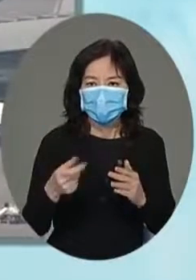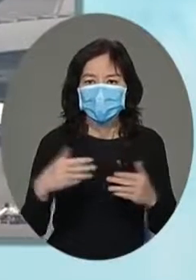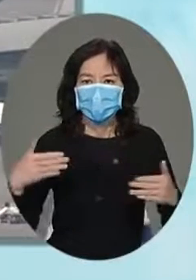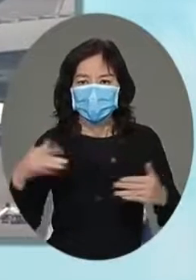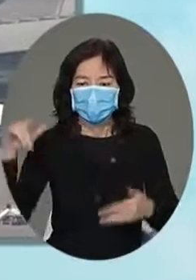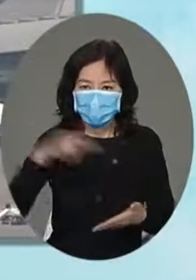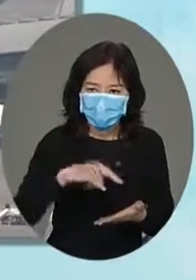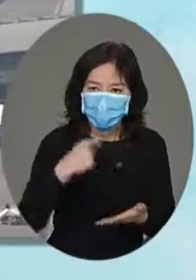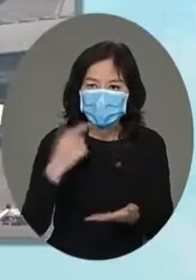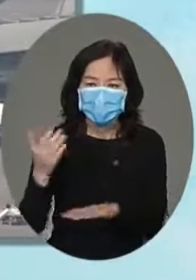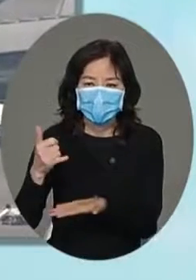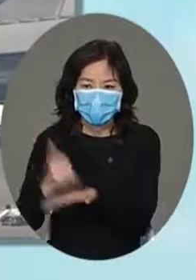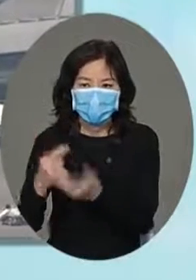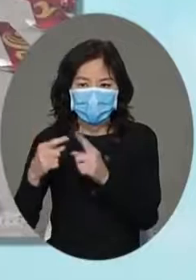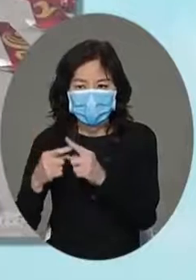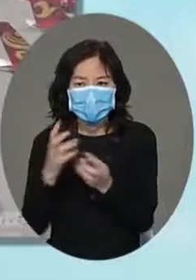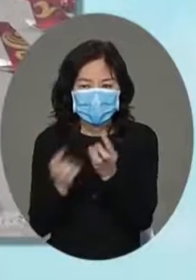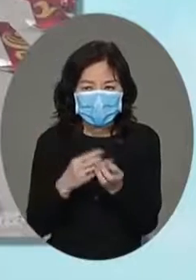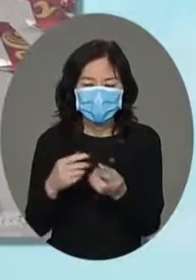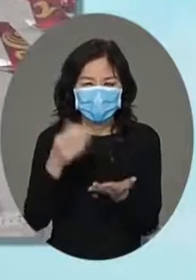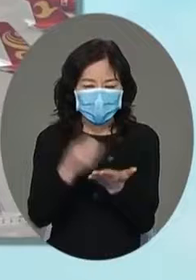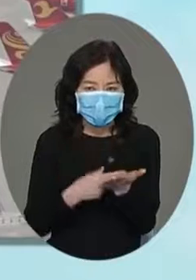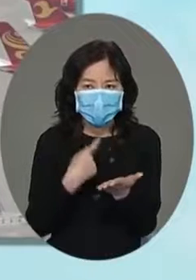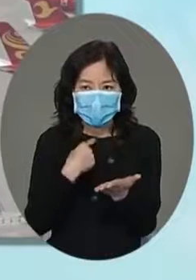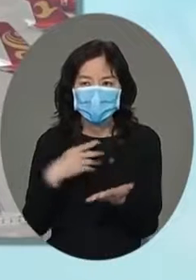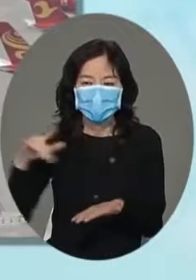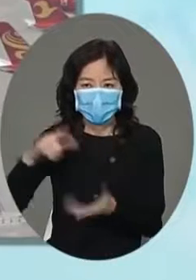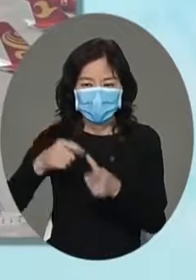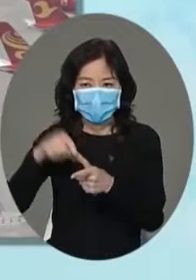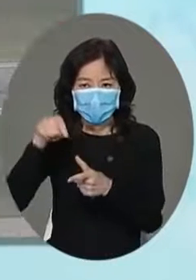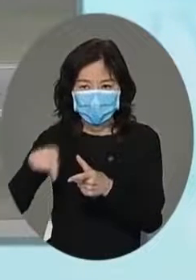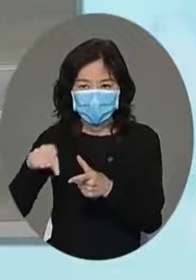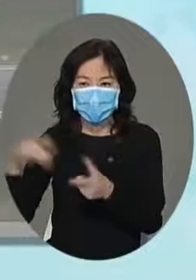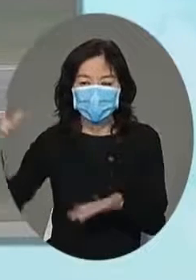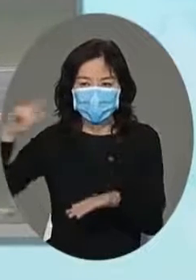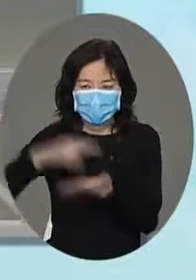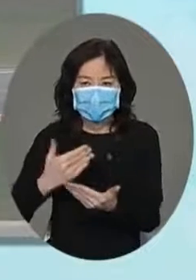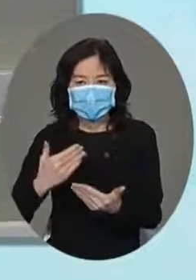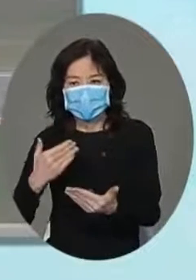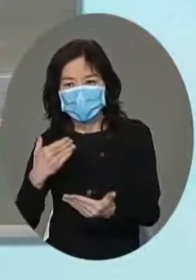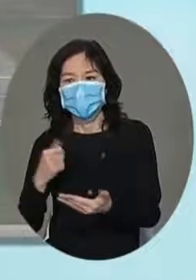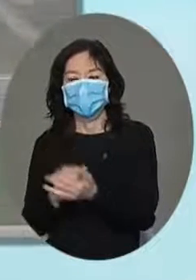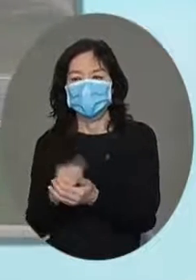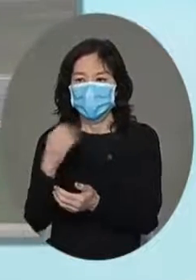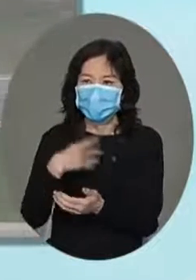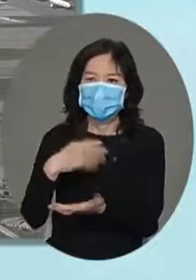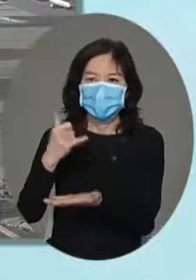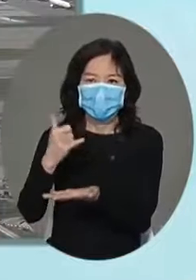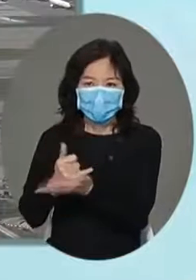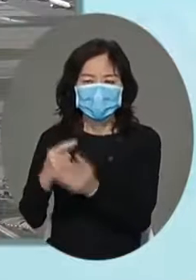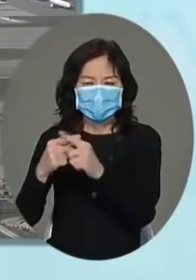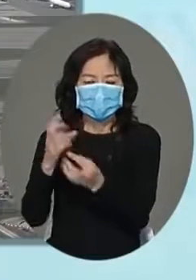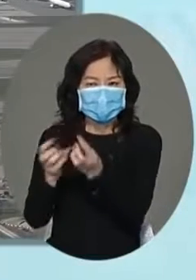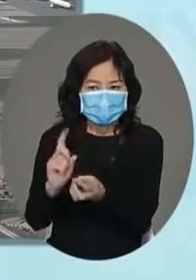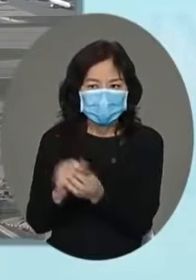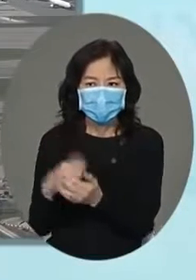輸工具提供乘客資料訂立規例，可以要求航空公司在航班抵港之前通報乘客資料，